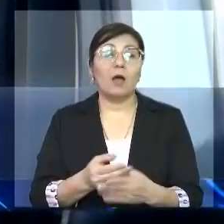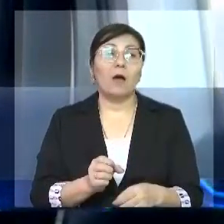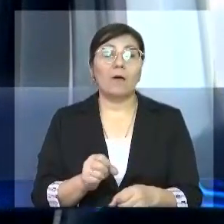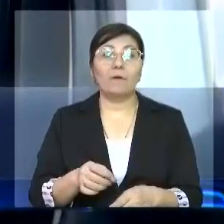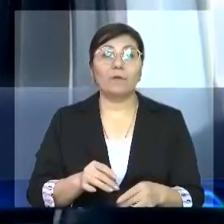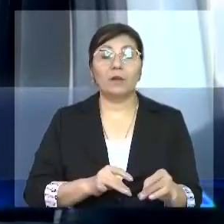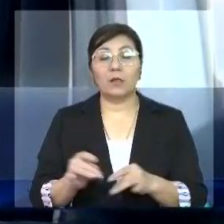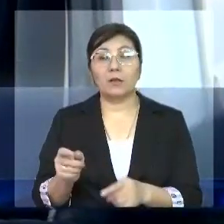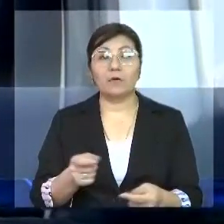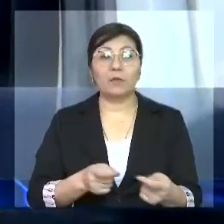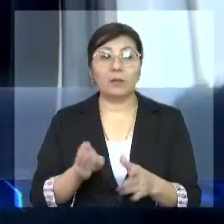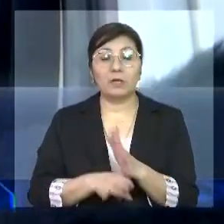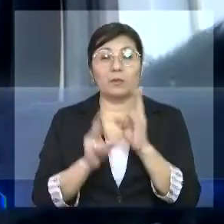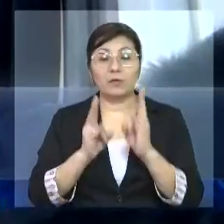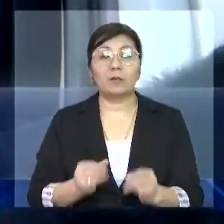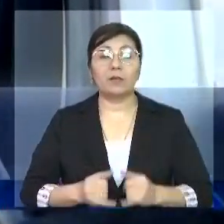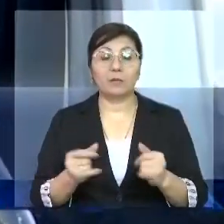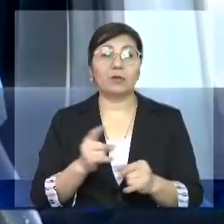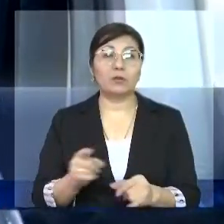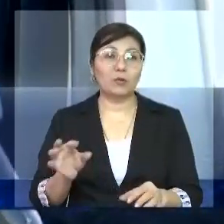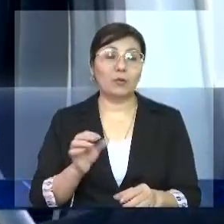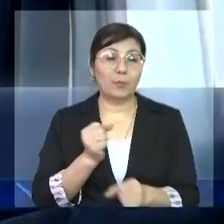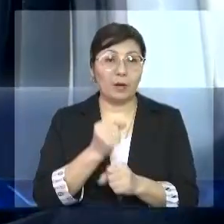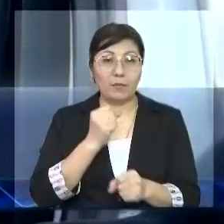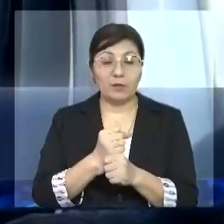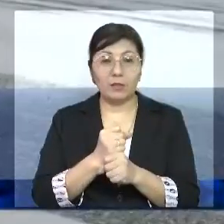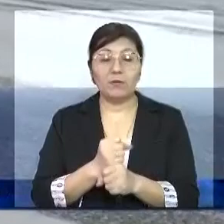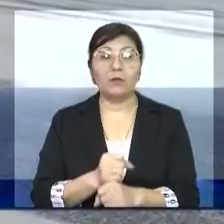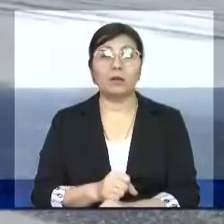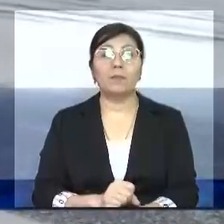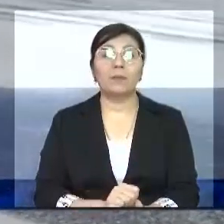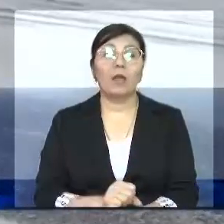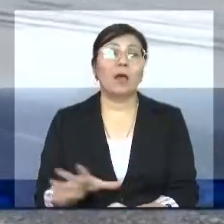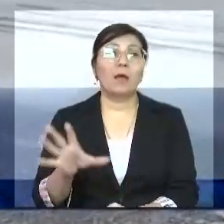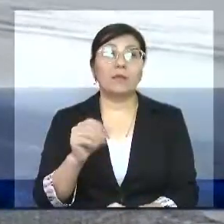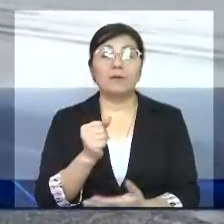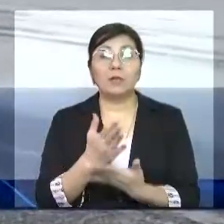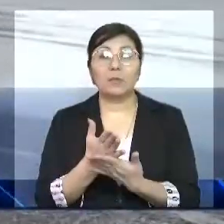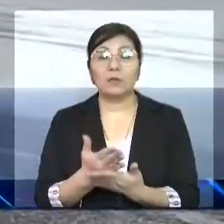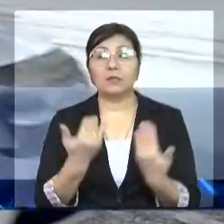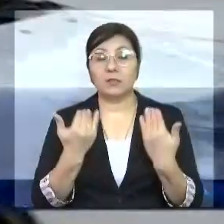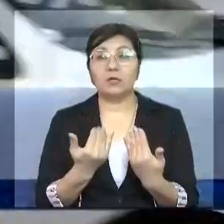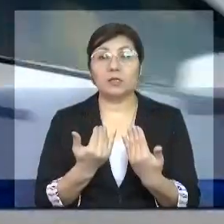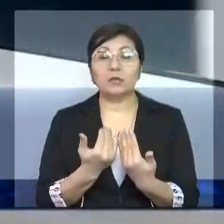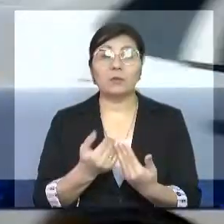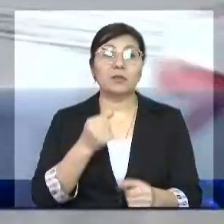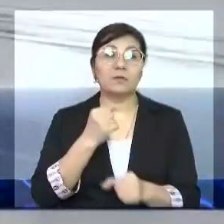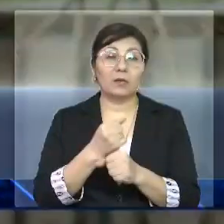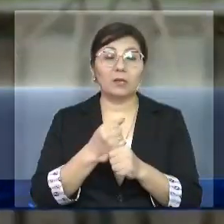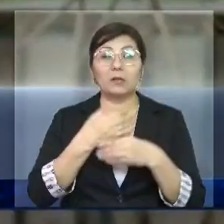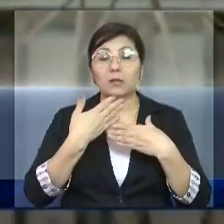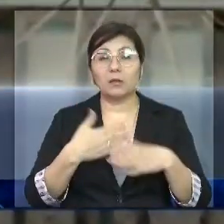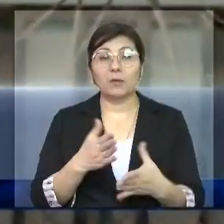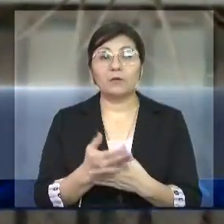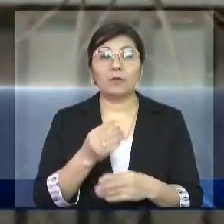хорошо, и им. Для безопасности всех считаю, что правильно сделали, установив их. Все светофорные объекты в настоящее время установлены. Сейчас